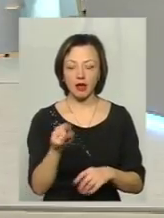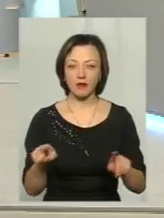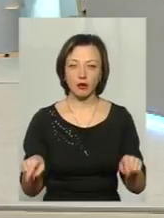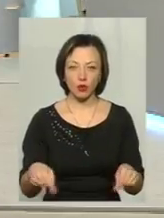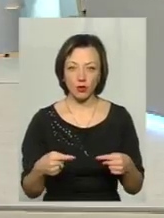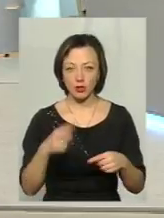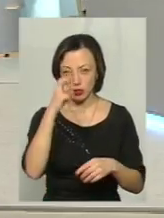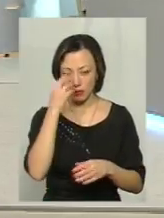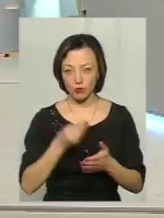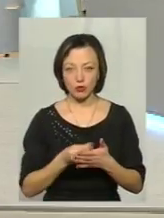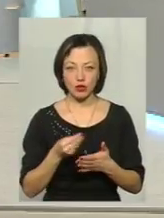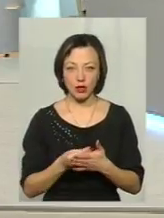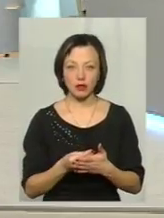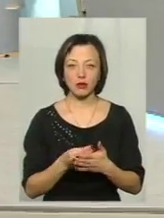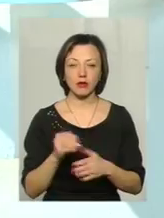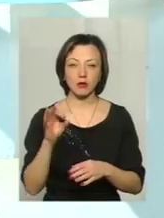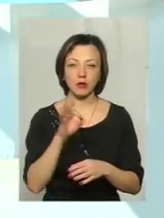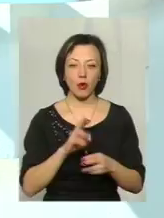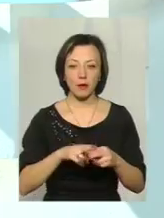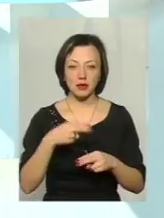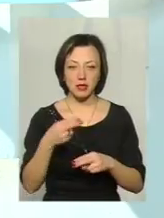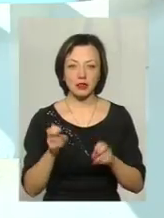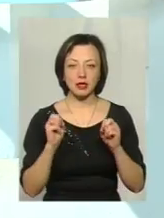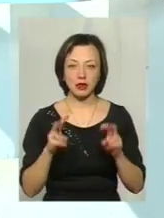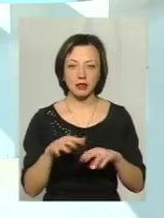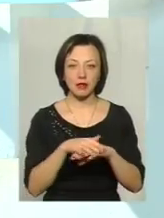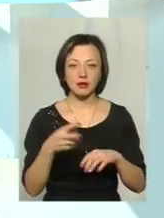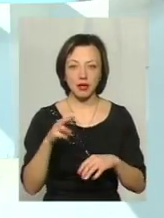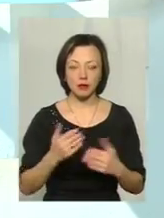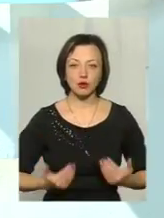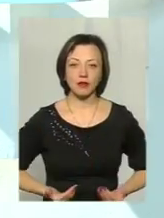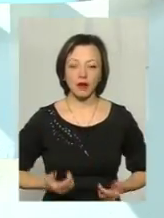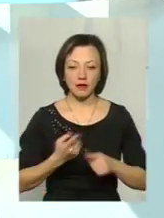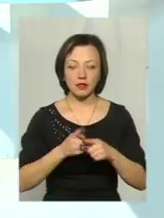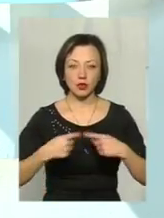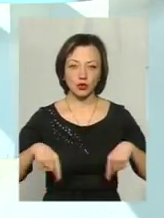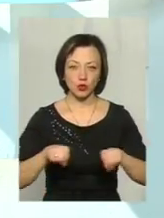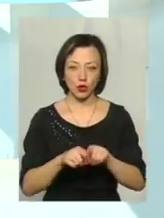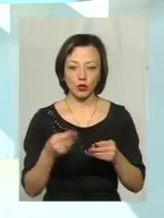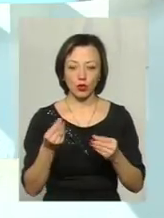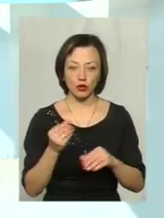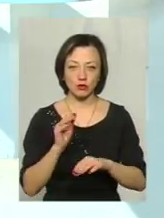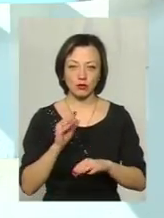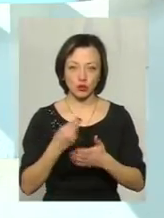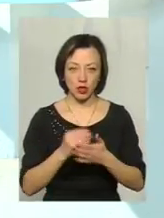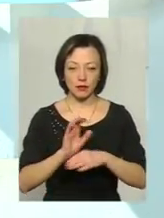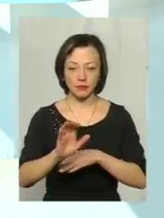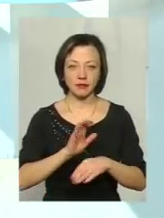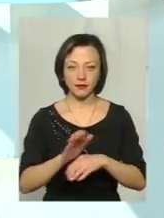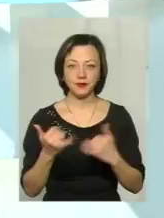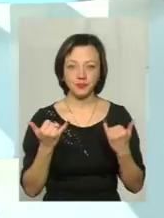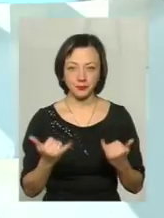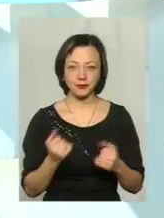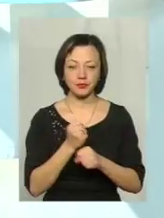відновлення, це з державного бюджету, на рахунок компенсації ризику населення, яке проживає в цій зоні, з державного бюджету йдуть кошти. І от на даний час ще якраз